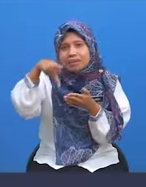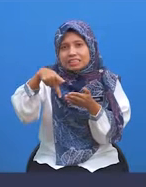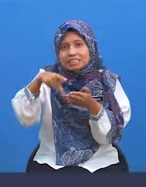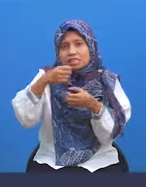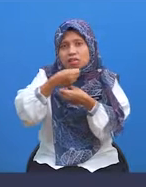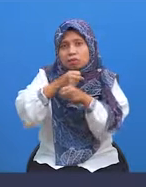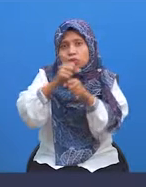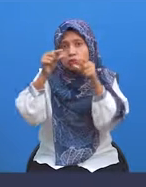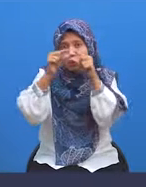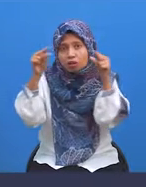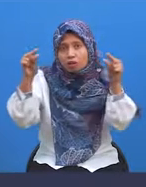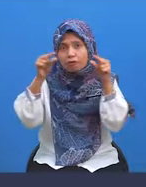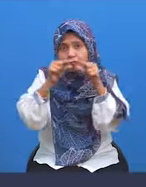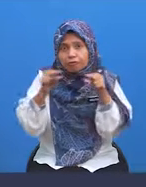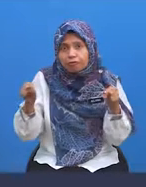kita.